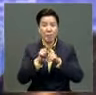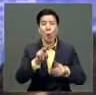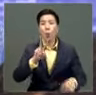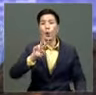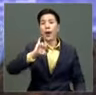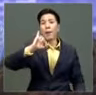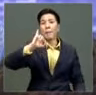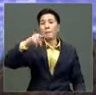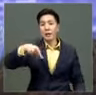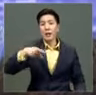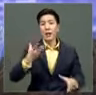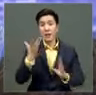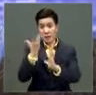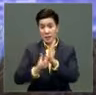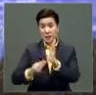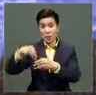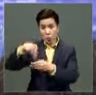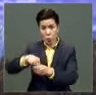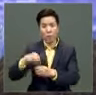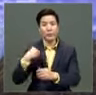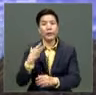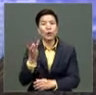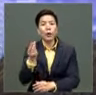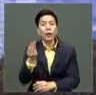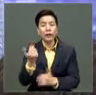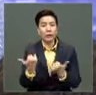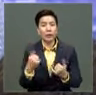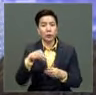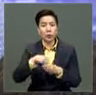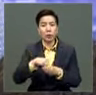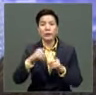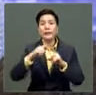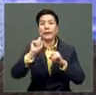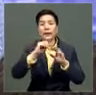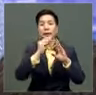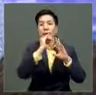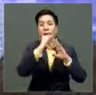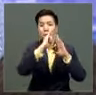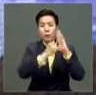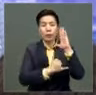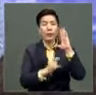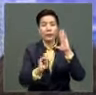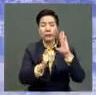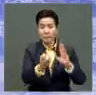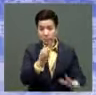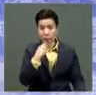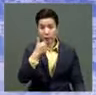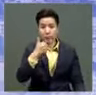เนี่ยยังคงเหลือตกค้างในประเทศไทยอีกกี่เคสครับแล้วก็อยู่ที่ไหนบ้างครับพอจะแจ้งได้ไหมฮะ